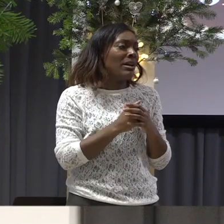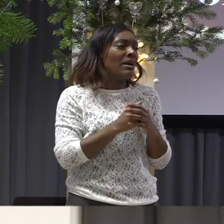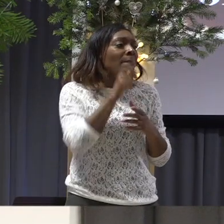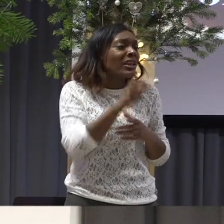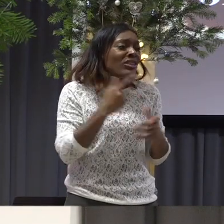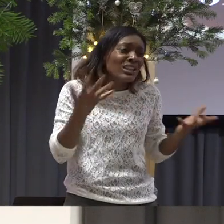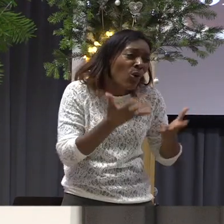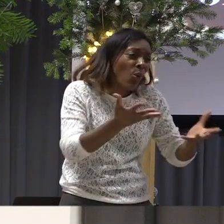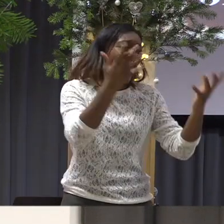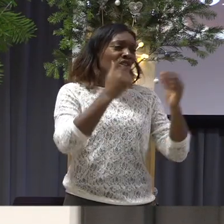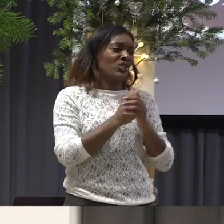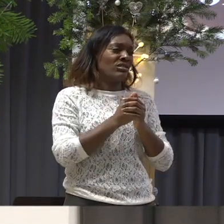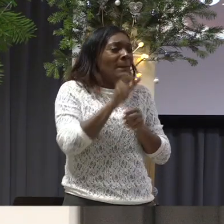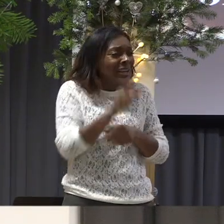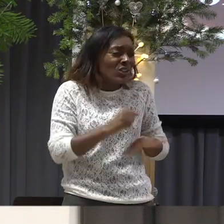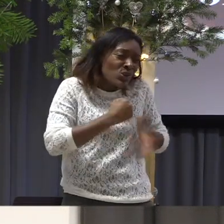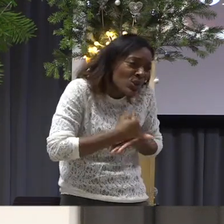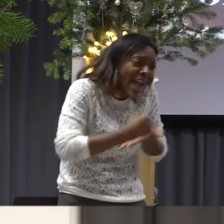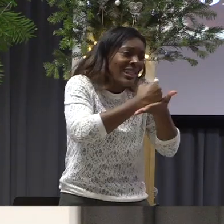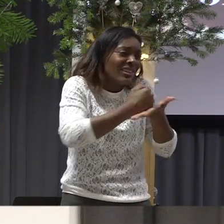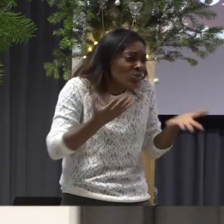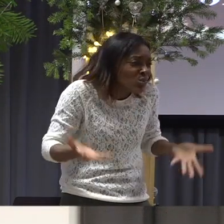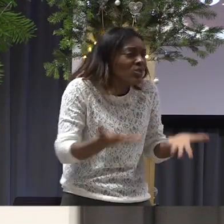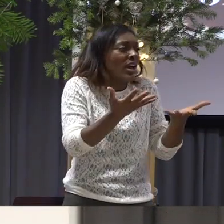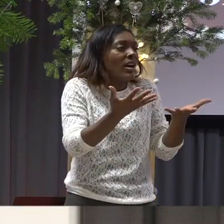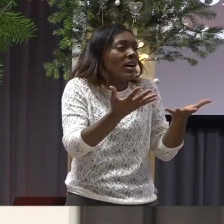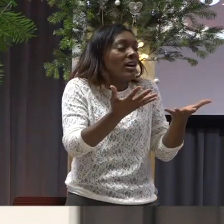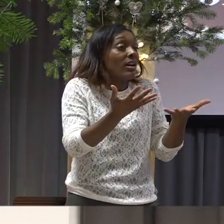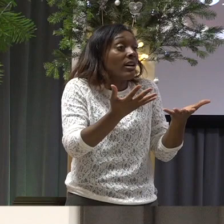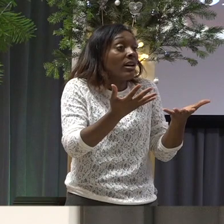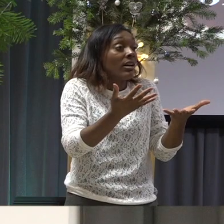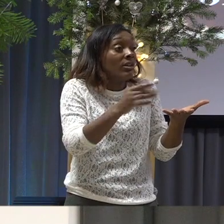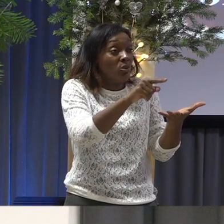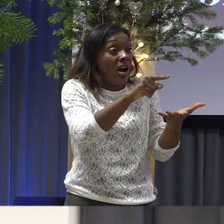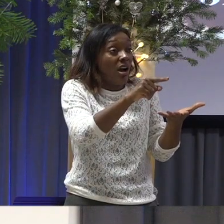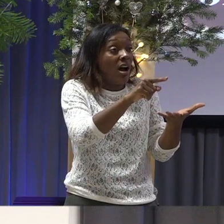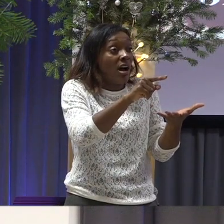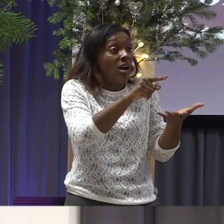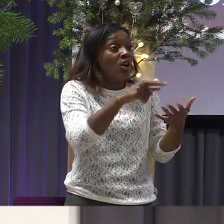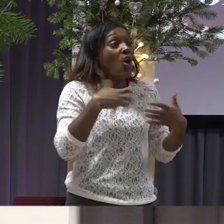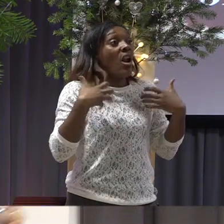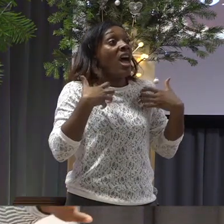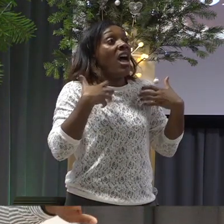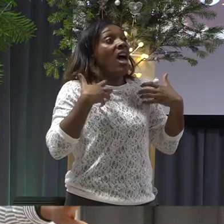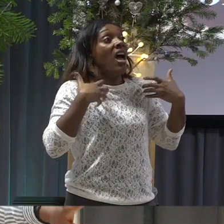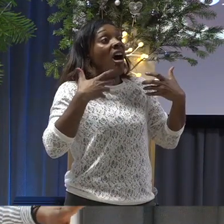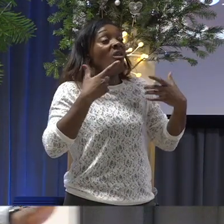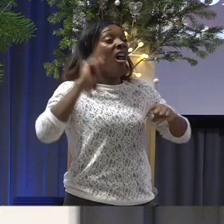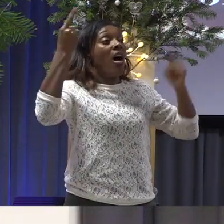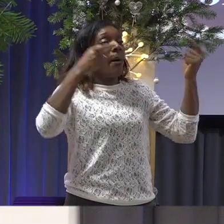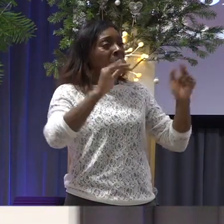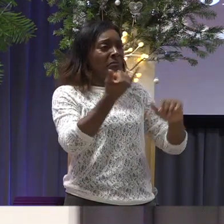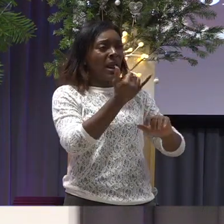toi, quelqu'un qui te soutient. Avant de te mettre en colère, pour tout envoyer